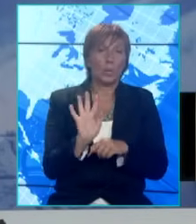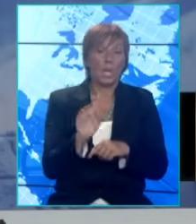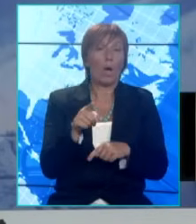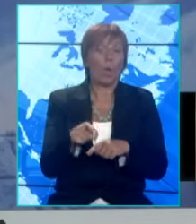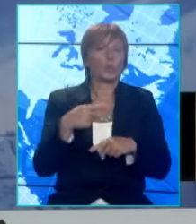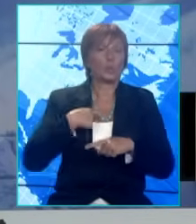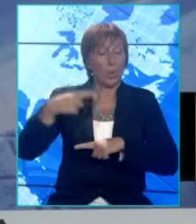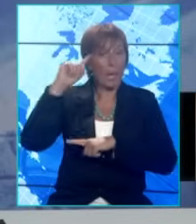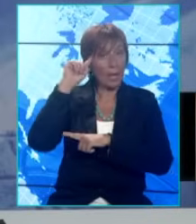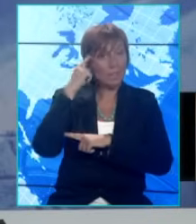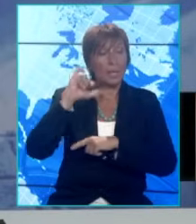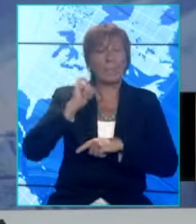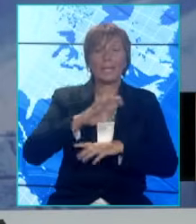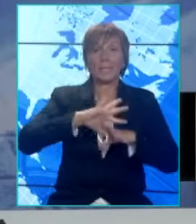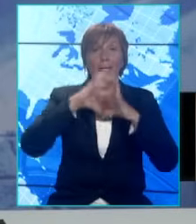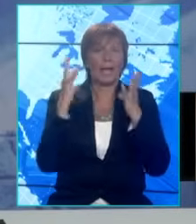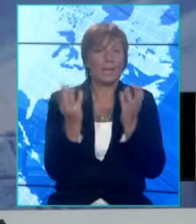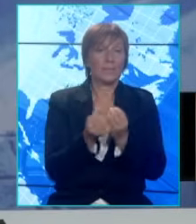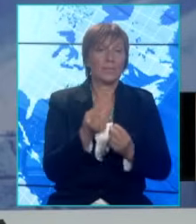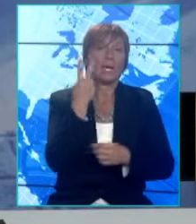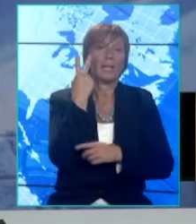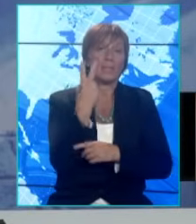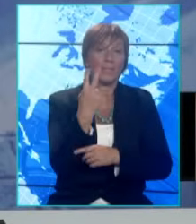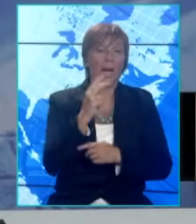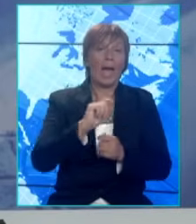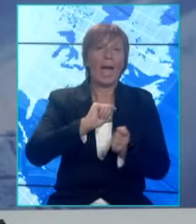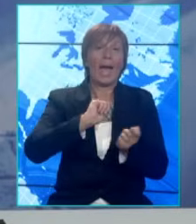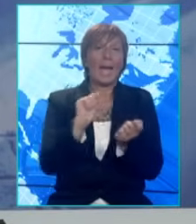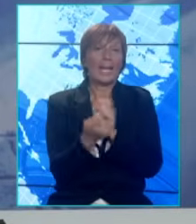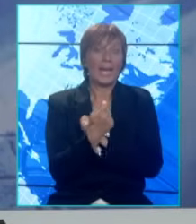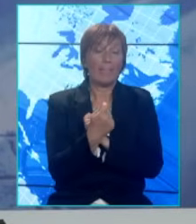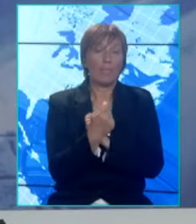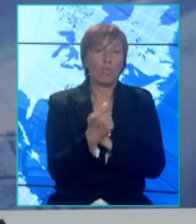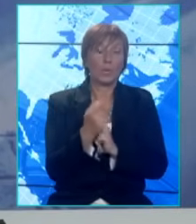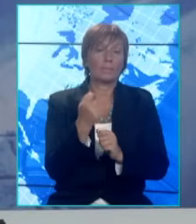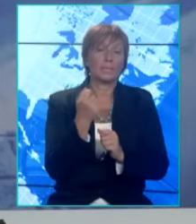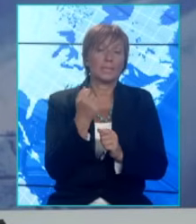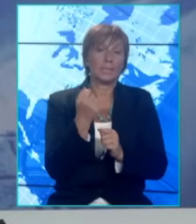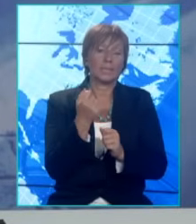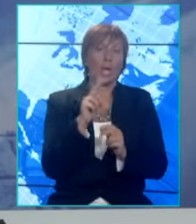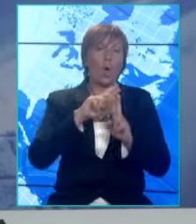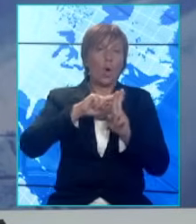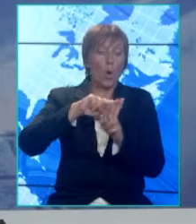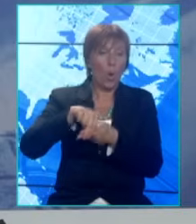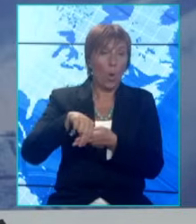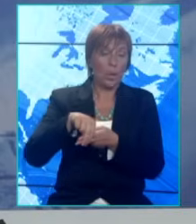ono što ja znam jeste da je svega dva reformska poteza ili dvije reforme su